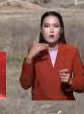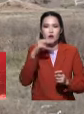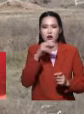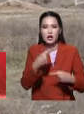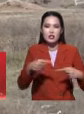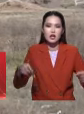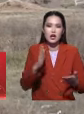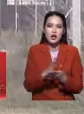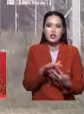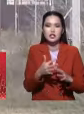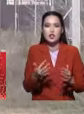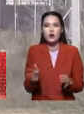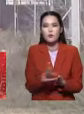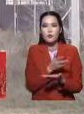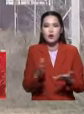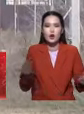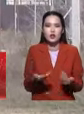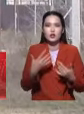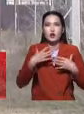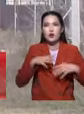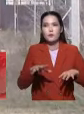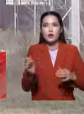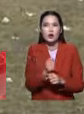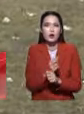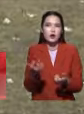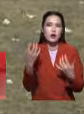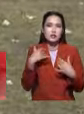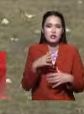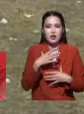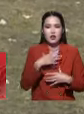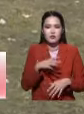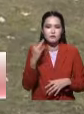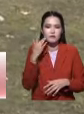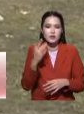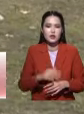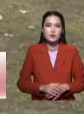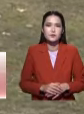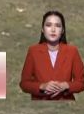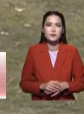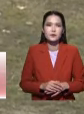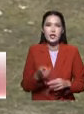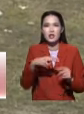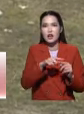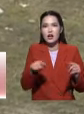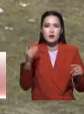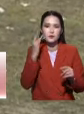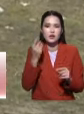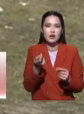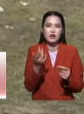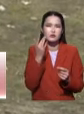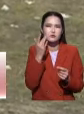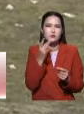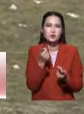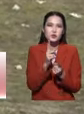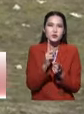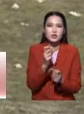бөлінетін көрінеді, бірақ бұған дейін мұндай жойқын төбелестер болмаған деседі. Жомарттықтар мен декабрьлер арасында ерегестер болып жүргенде,